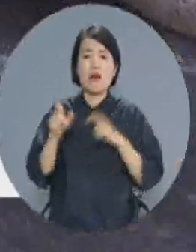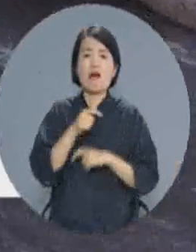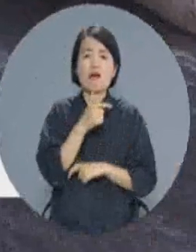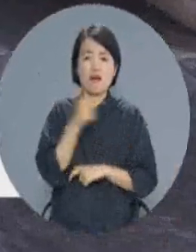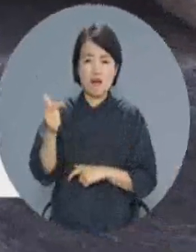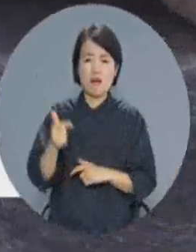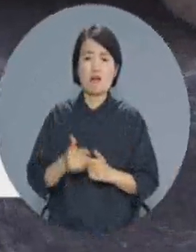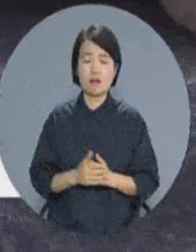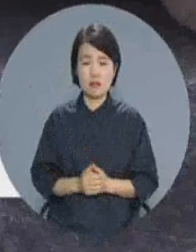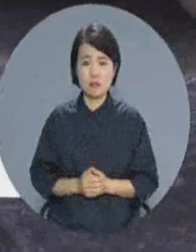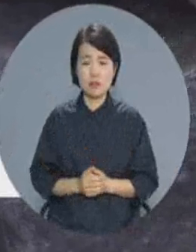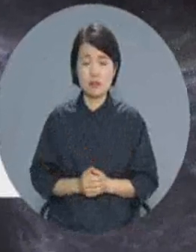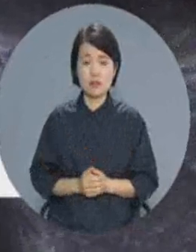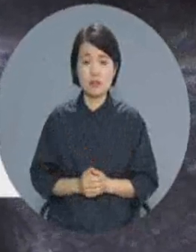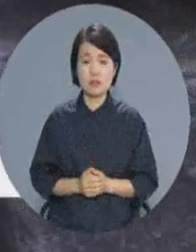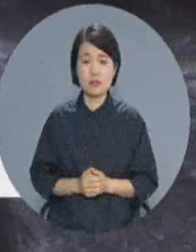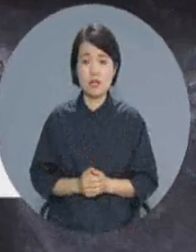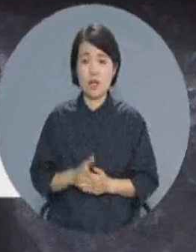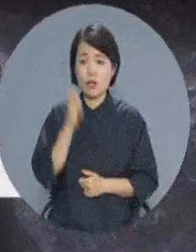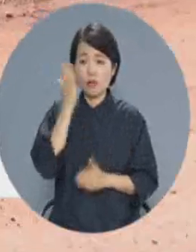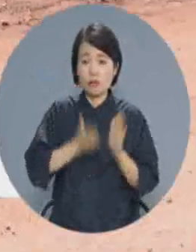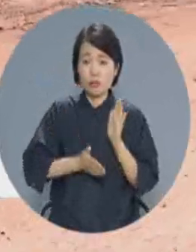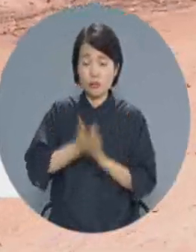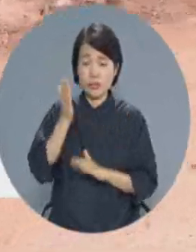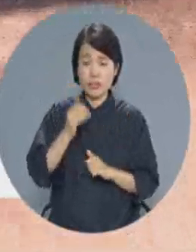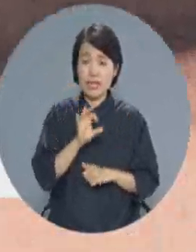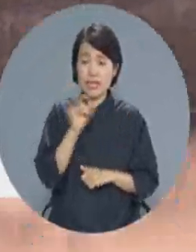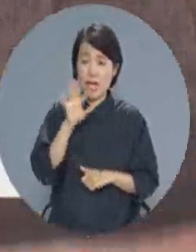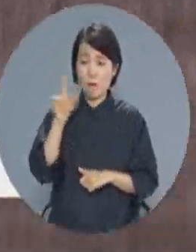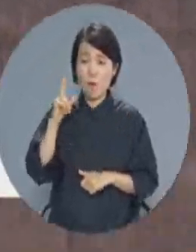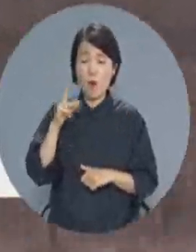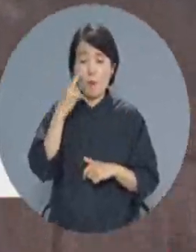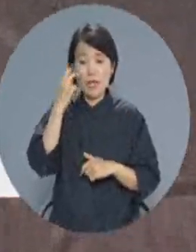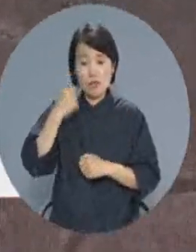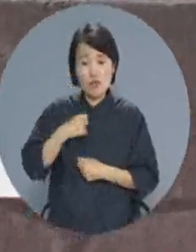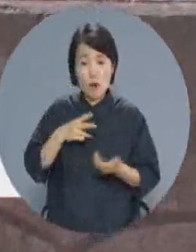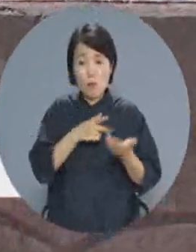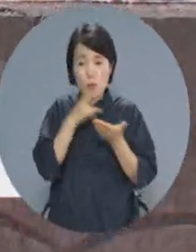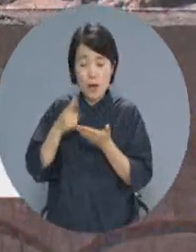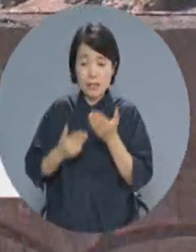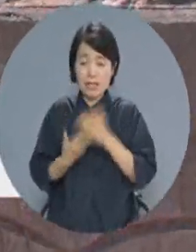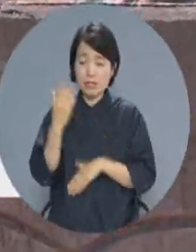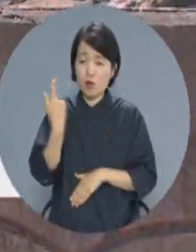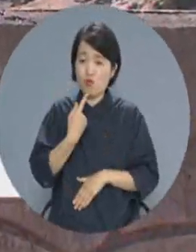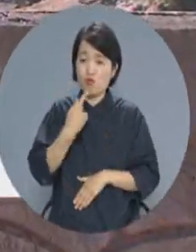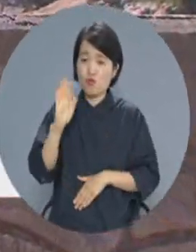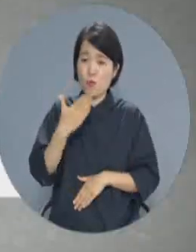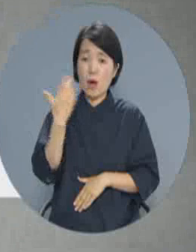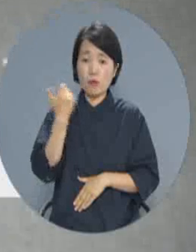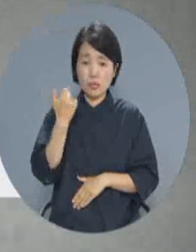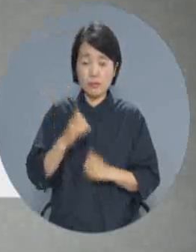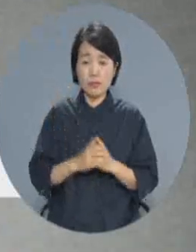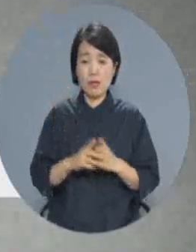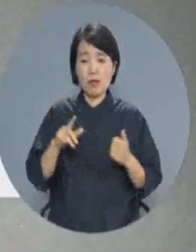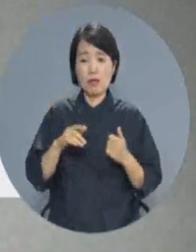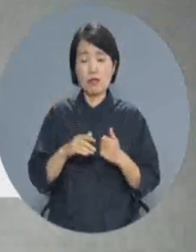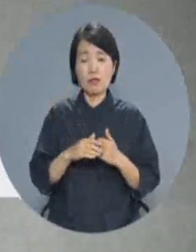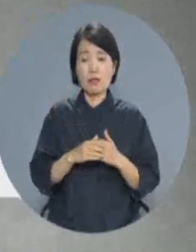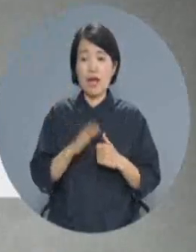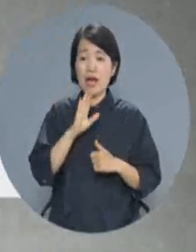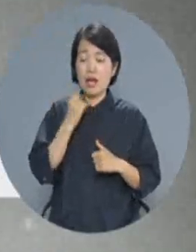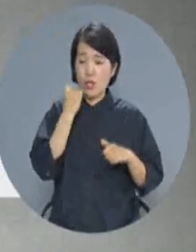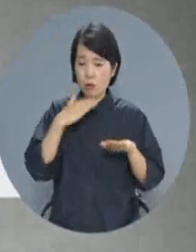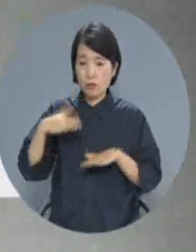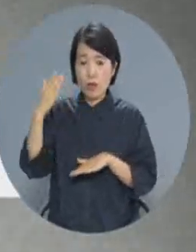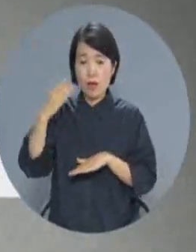됐습니다. 한편 여수시 남면 이하포 미군 폭격 사건은 1950년 8월 3일 여수시 남면 안도리